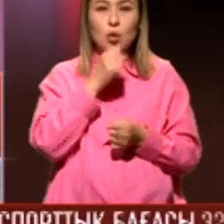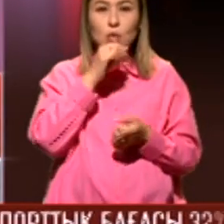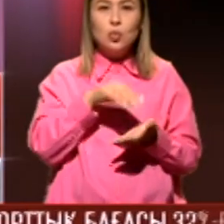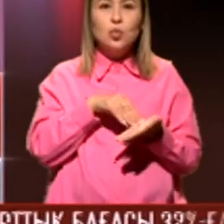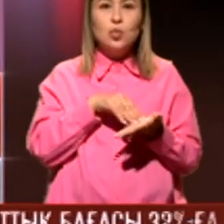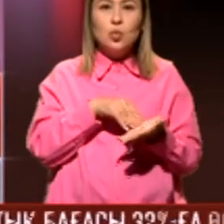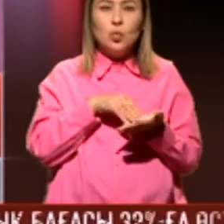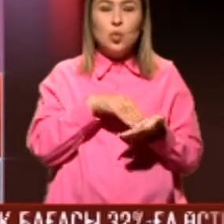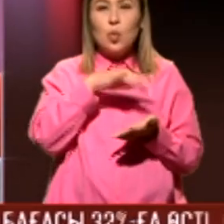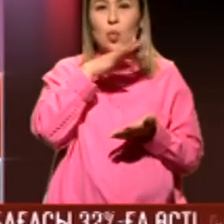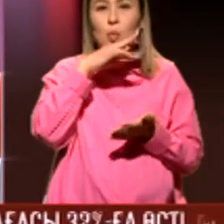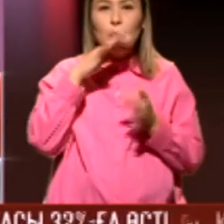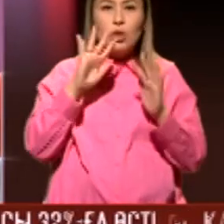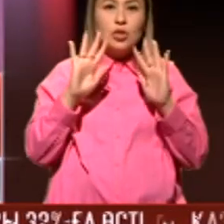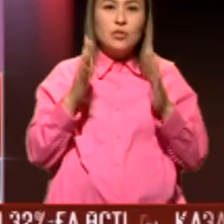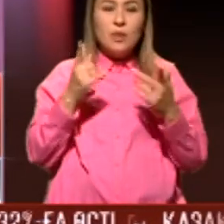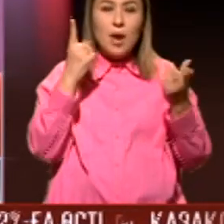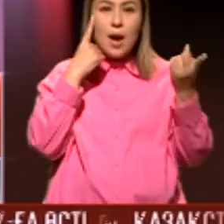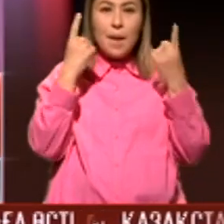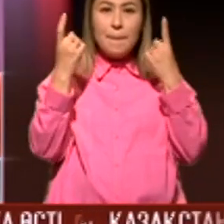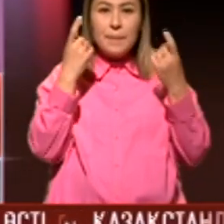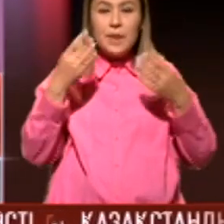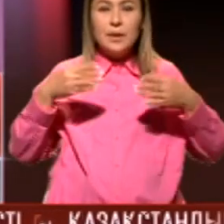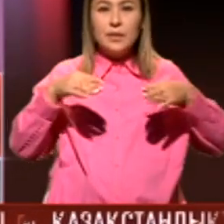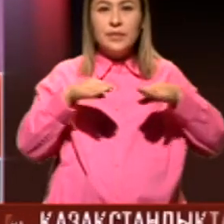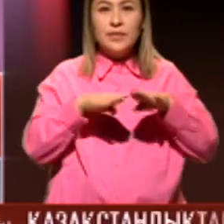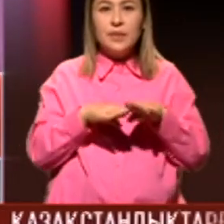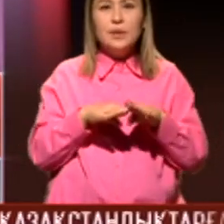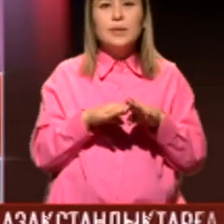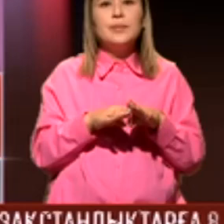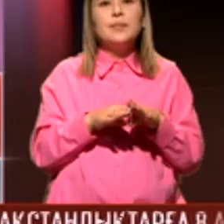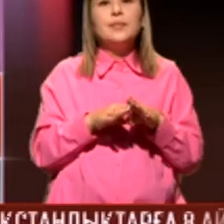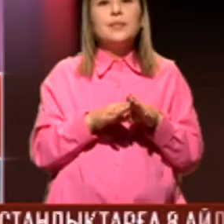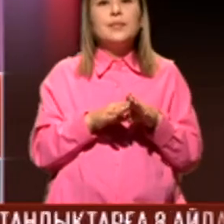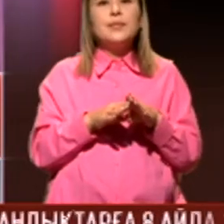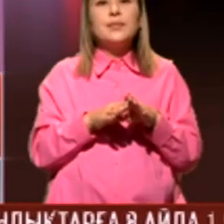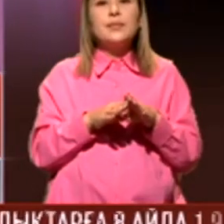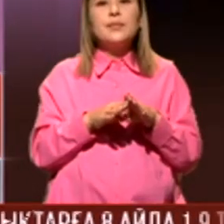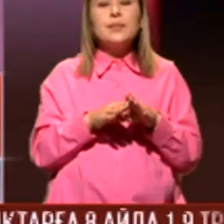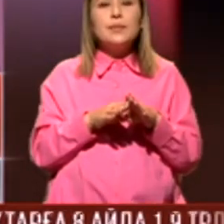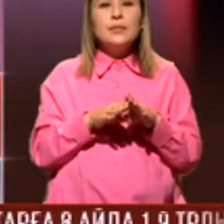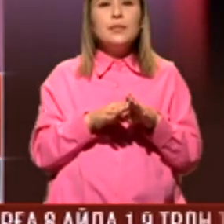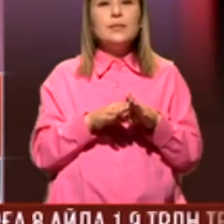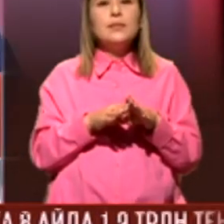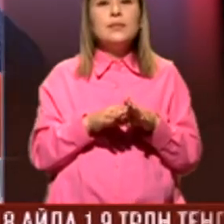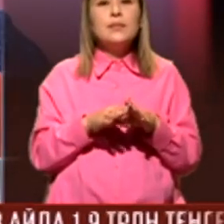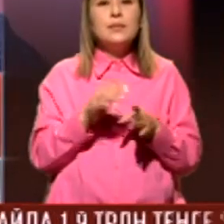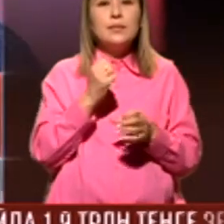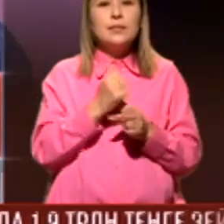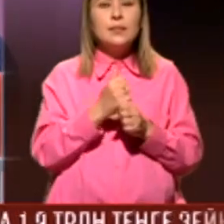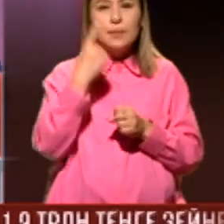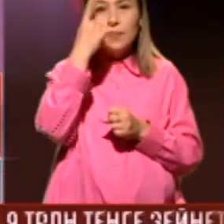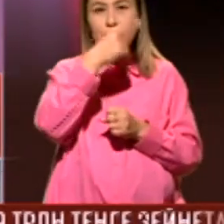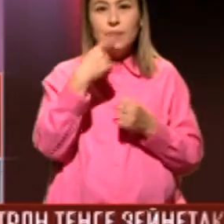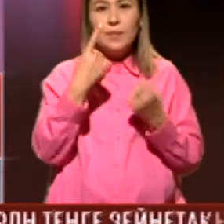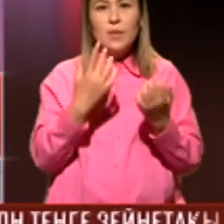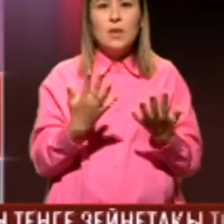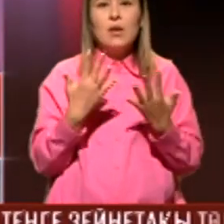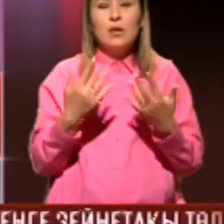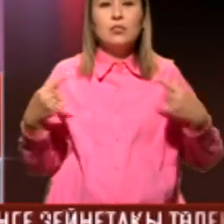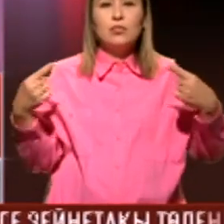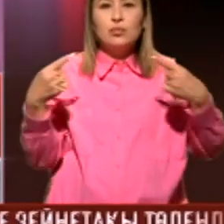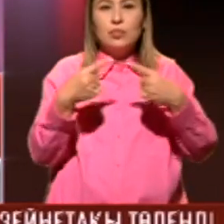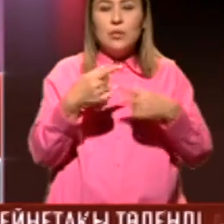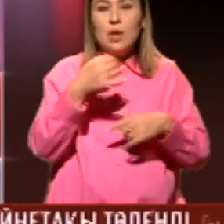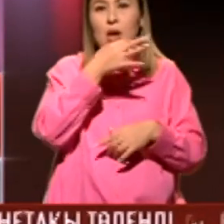журналистикамыз көп жағдайда, ақпарат құралдары көп жағдайда осы жаңағы ұралаған бейнеде бір шынымен де біз